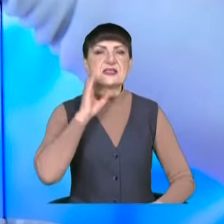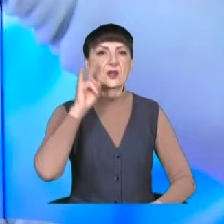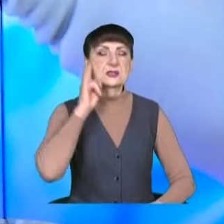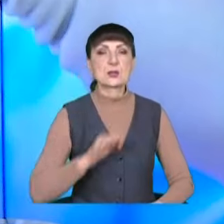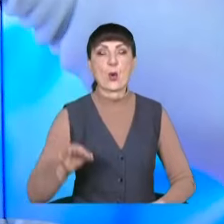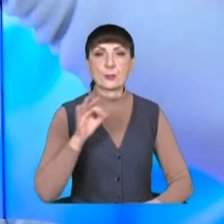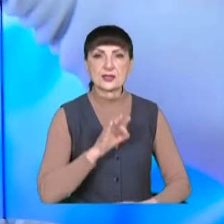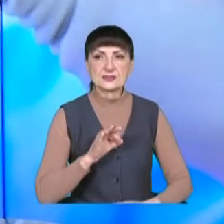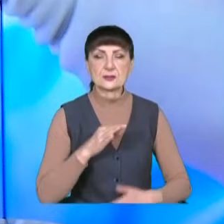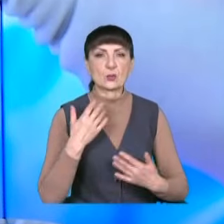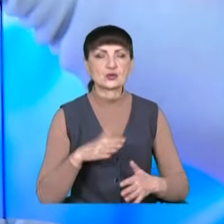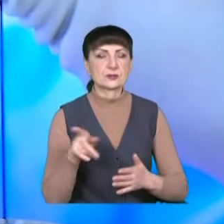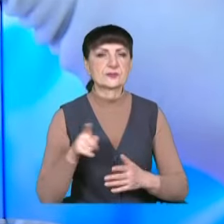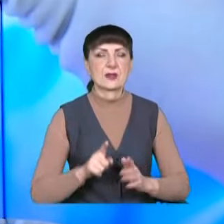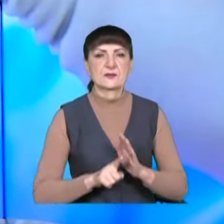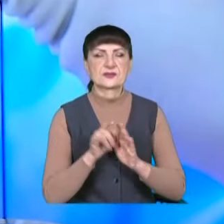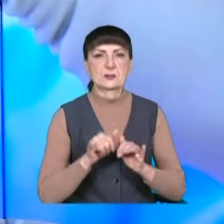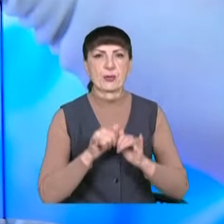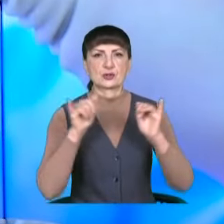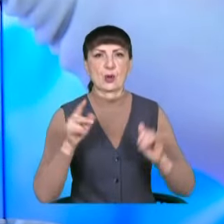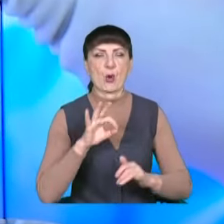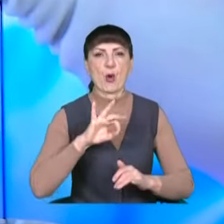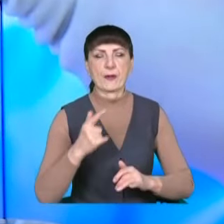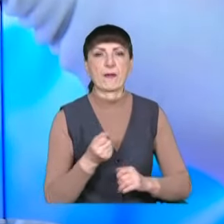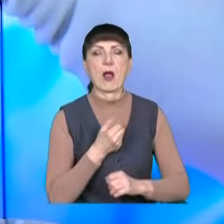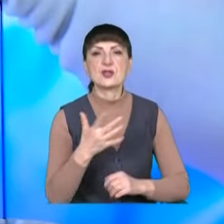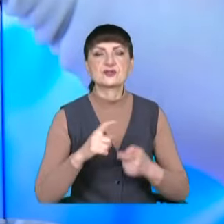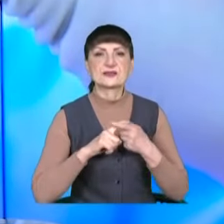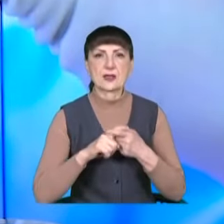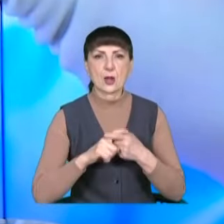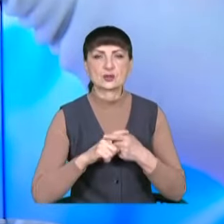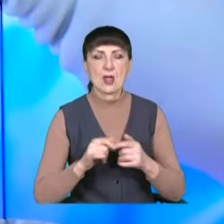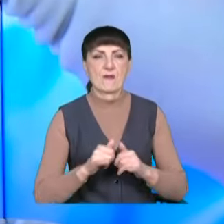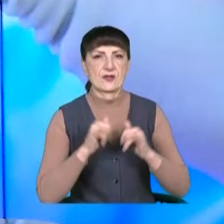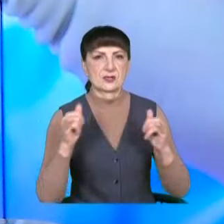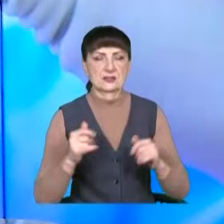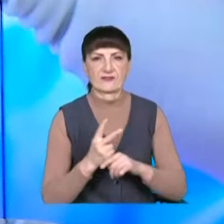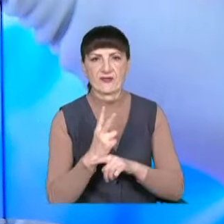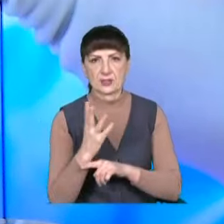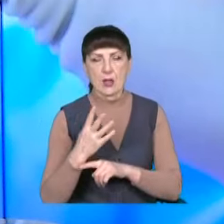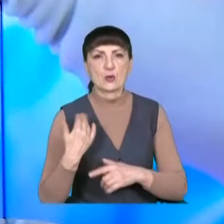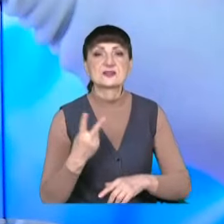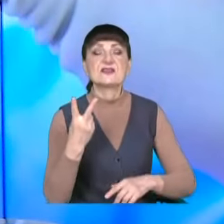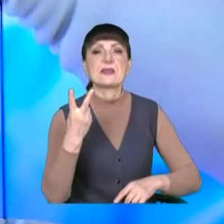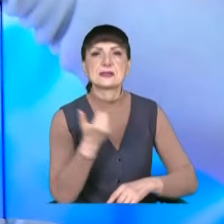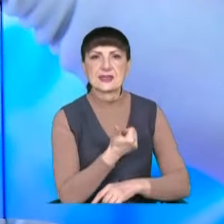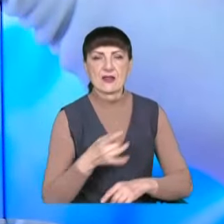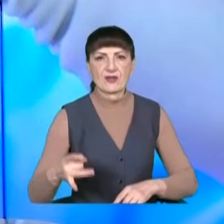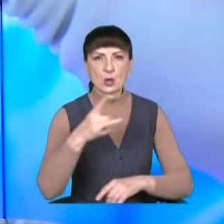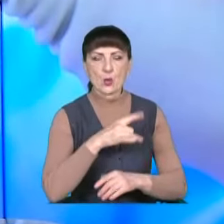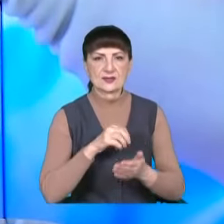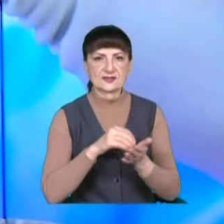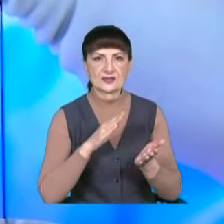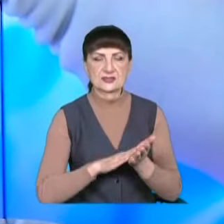Североказахстанская область переживает вспышку кори. Количество инфицированных выросло в несколько раз. Всего за две недели в регионе